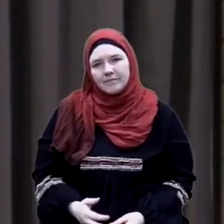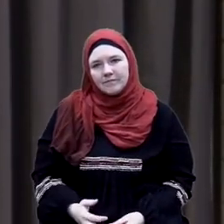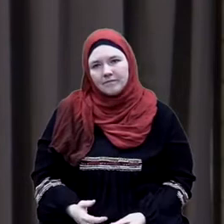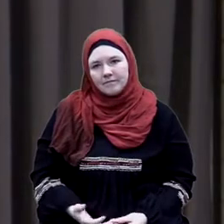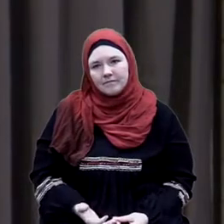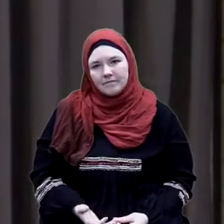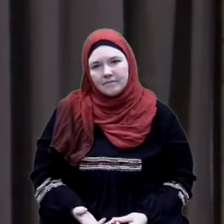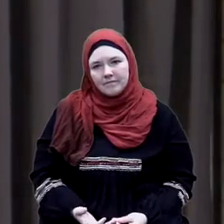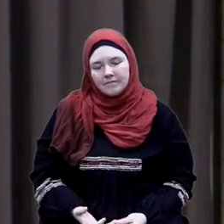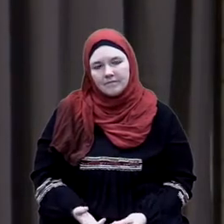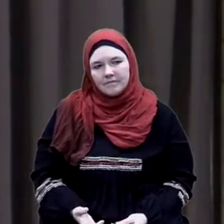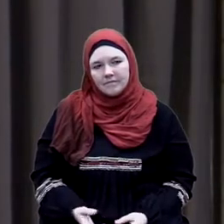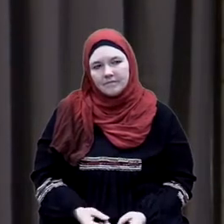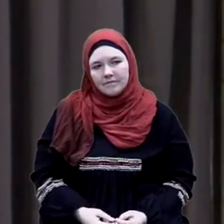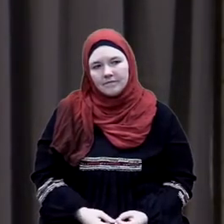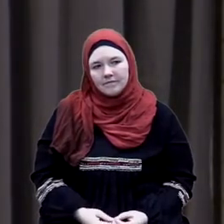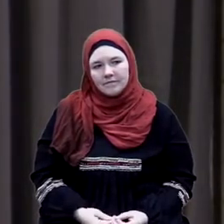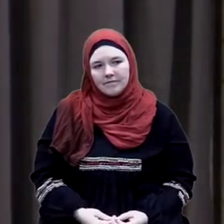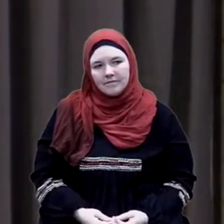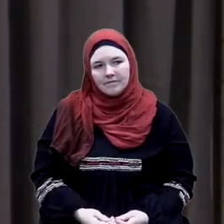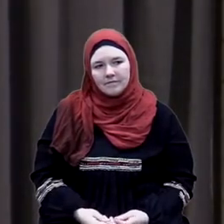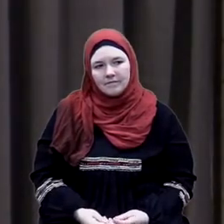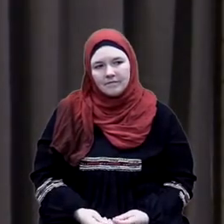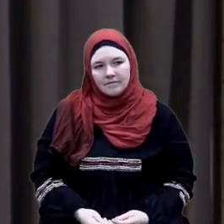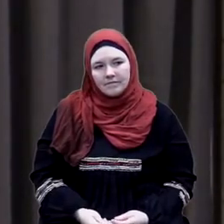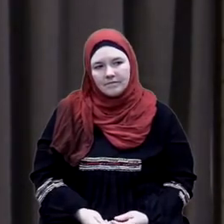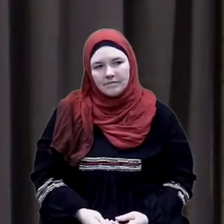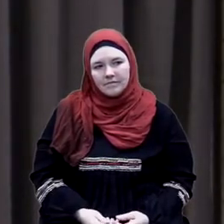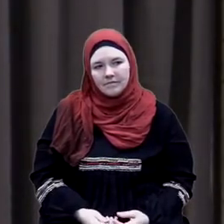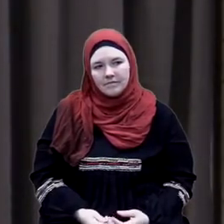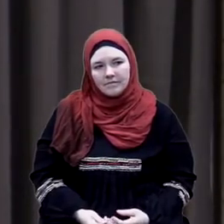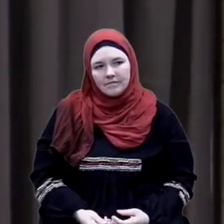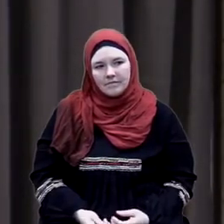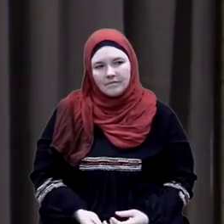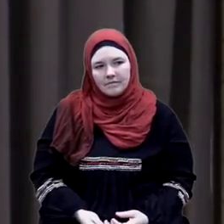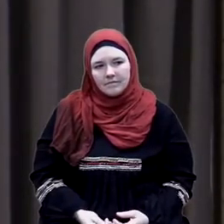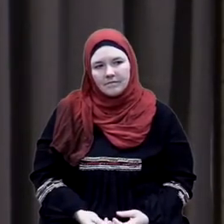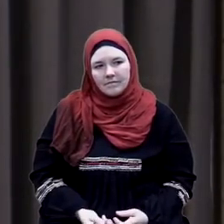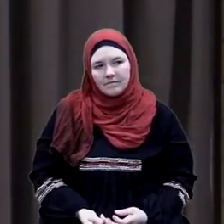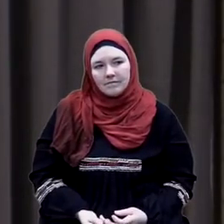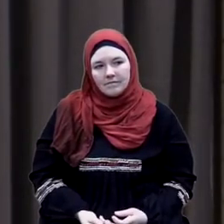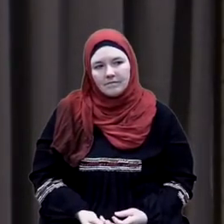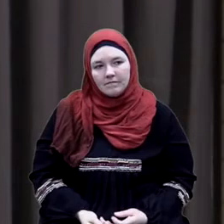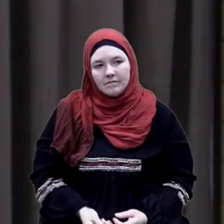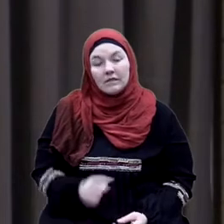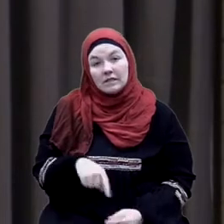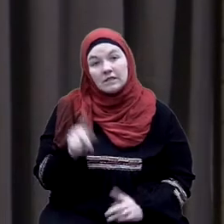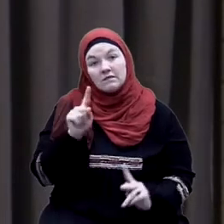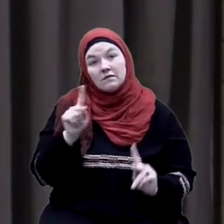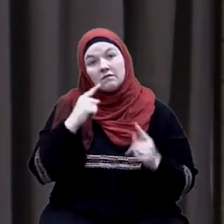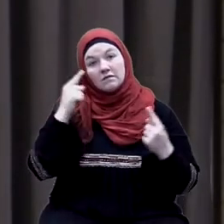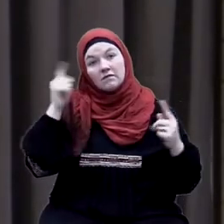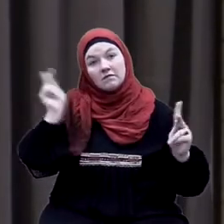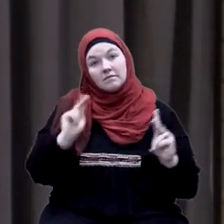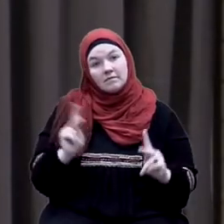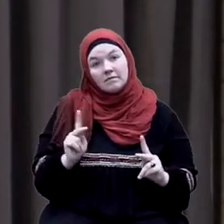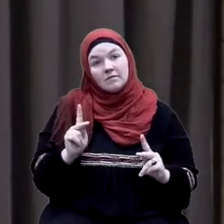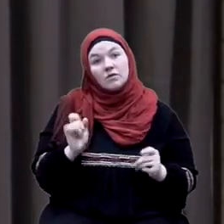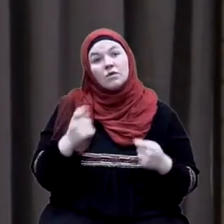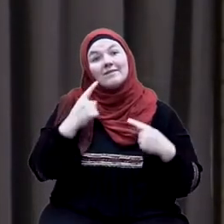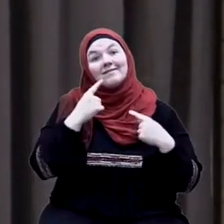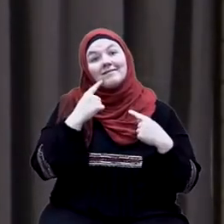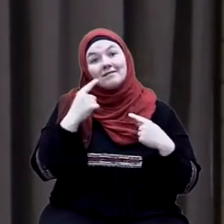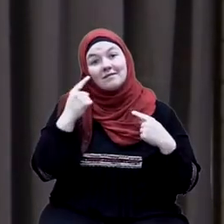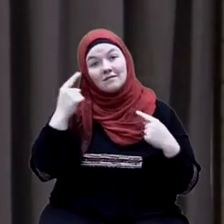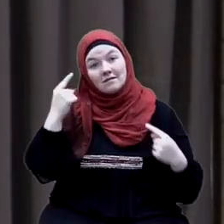هدى من ربهم وأولئك هم المفلحون. Those are the successful ones. So